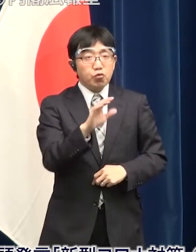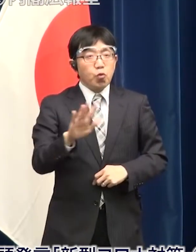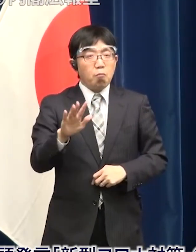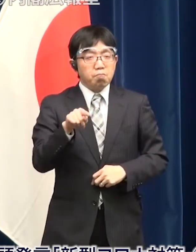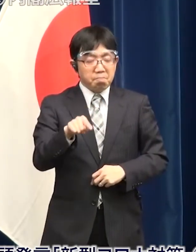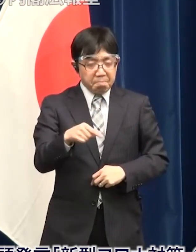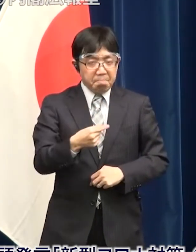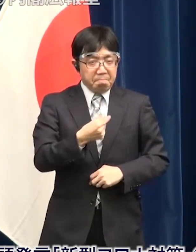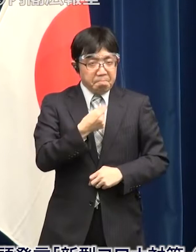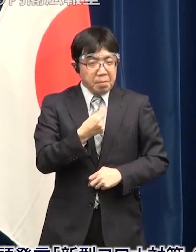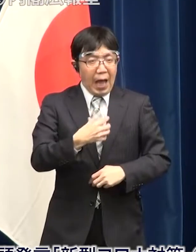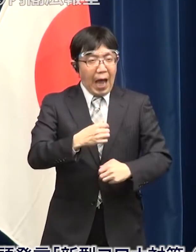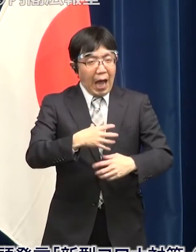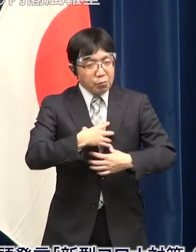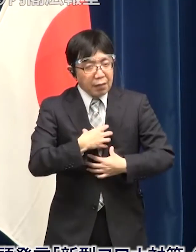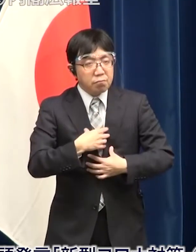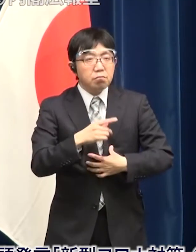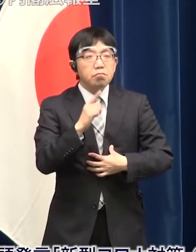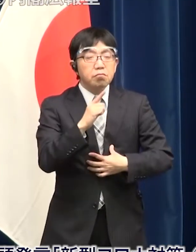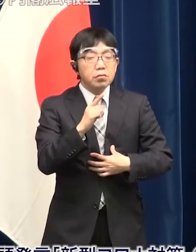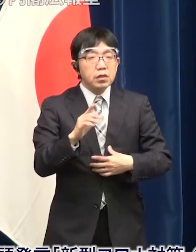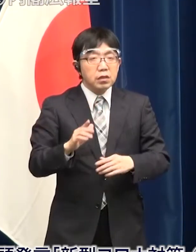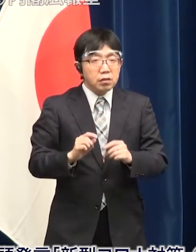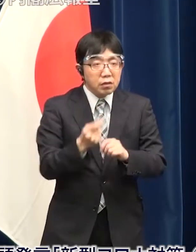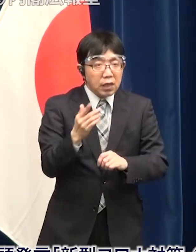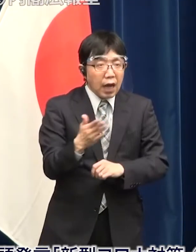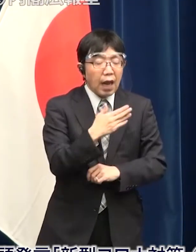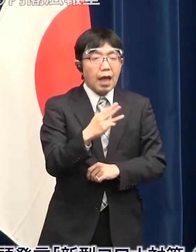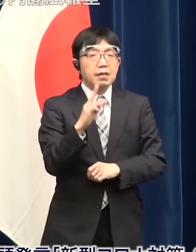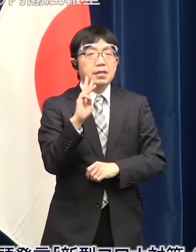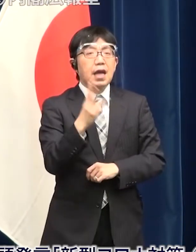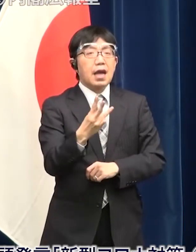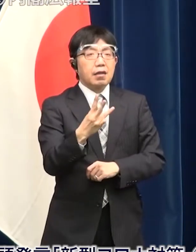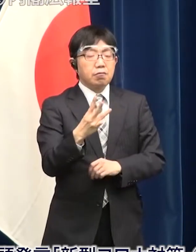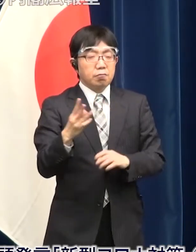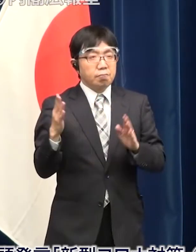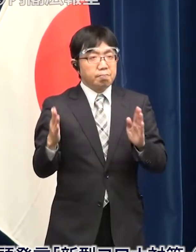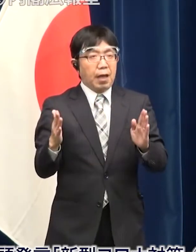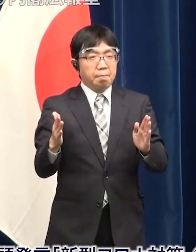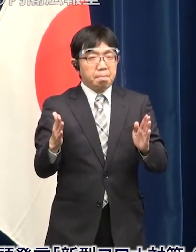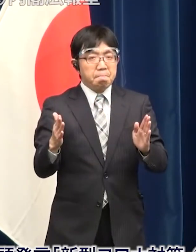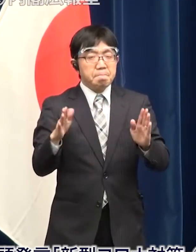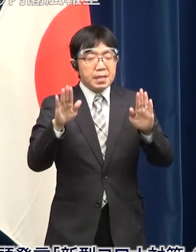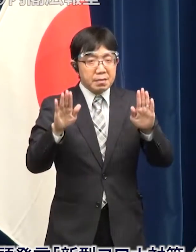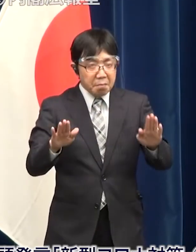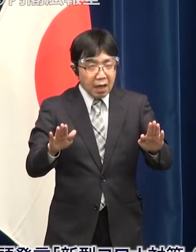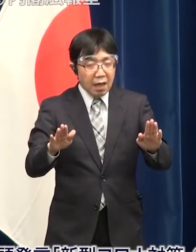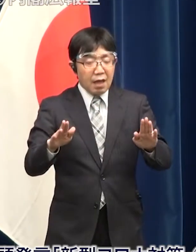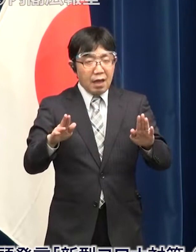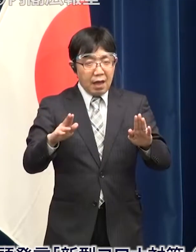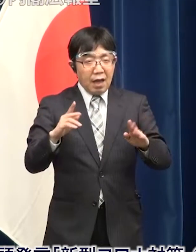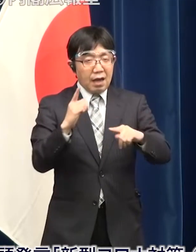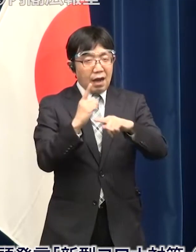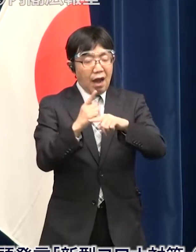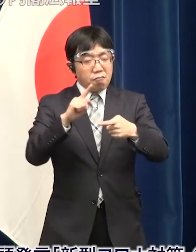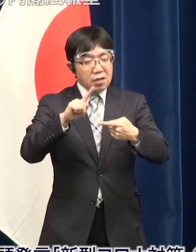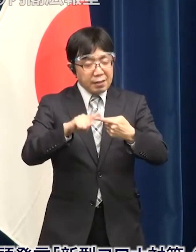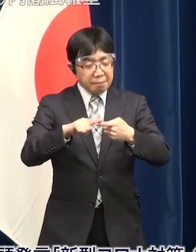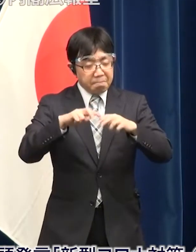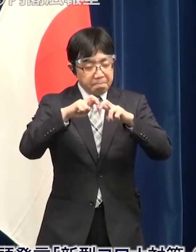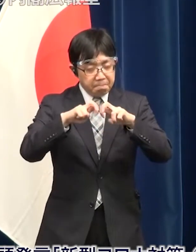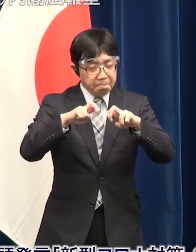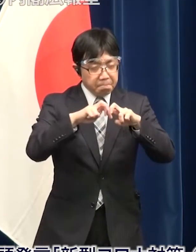3カ月が経ち諸外国での知見の蓄積も含め化学的性質がだいぶ